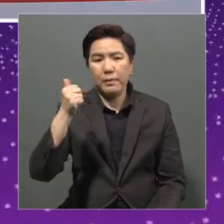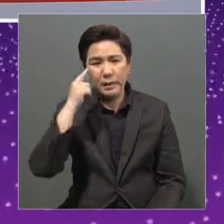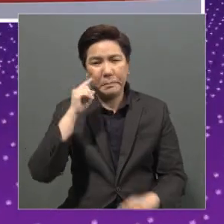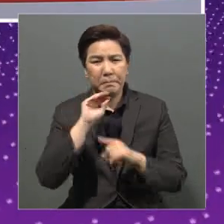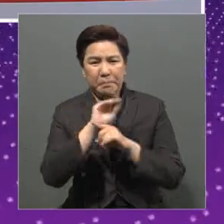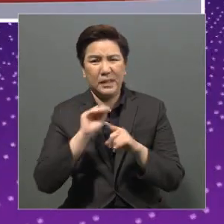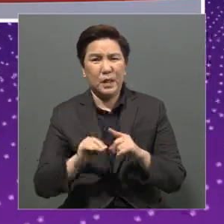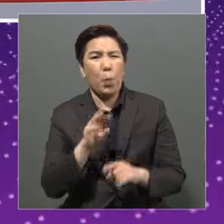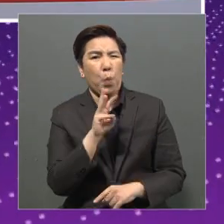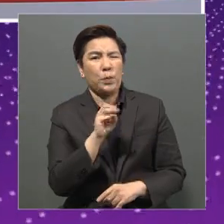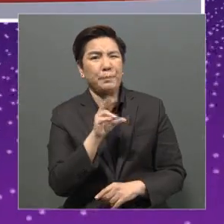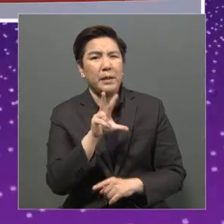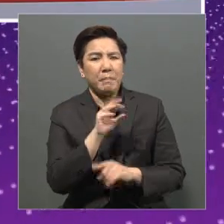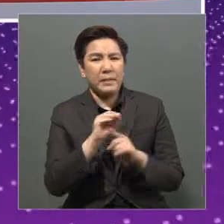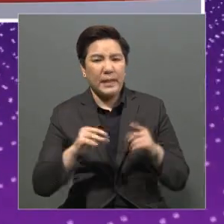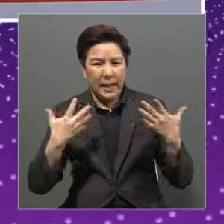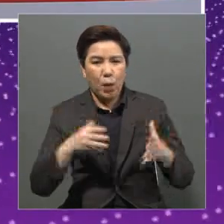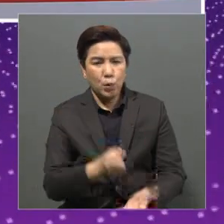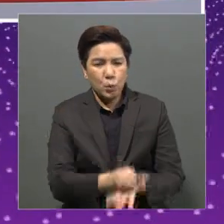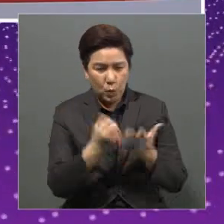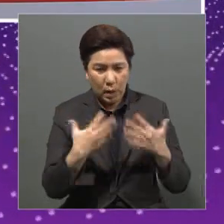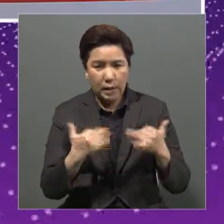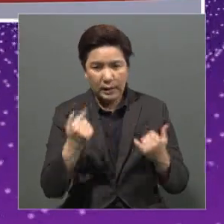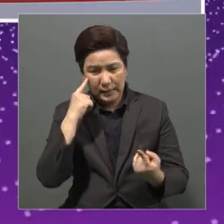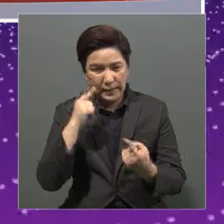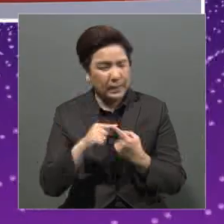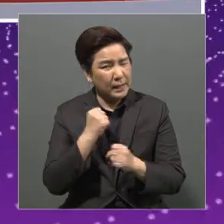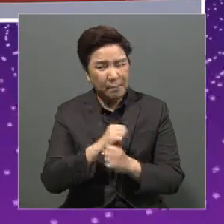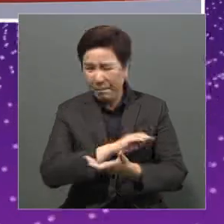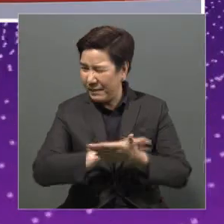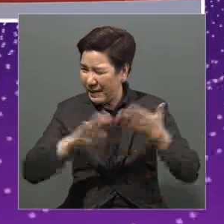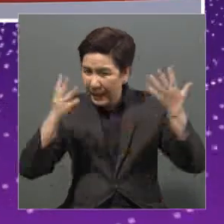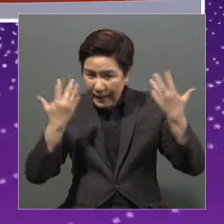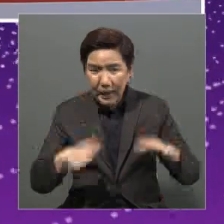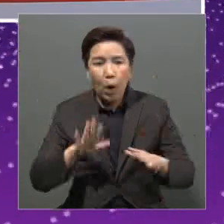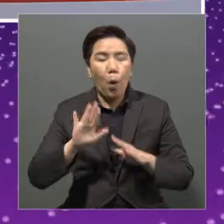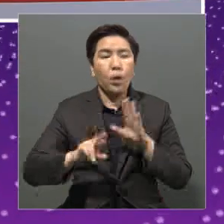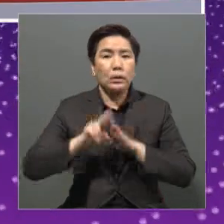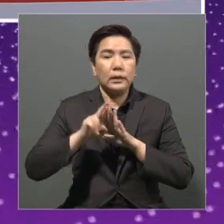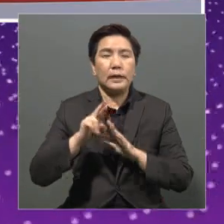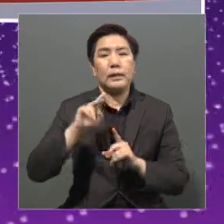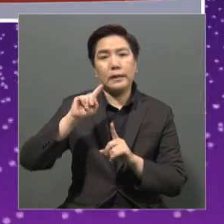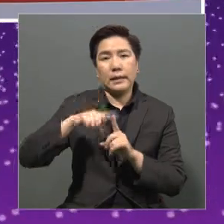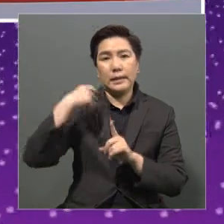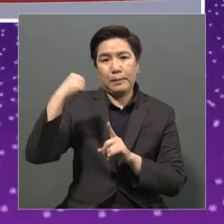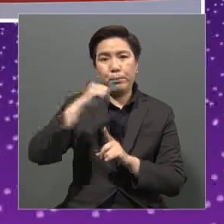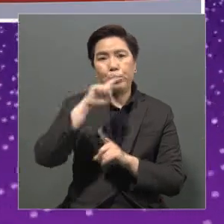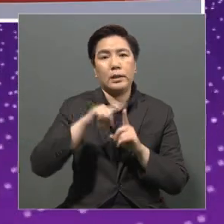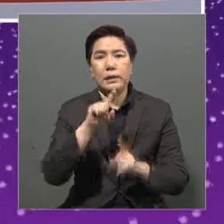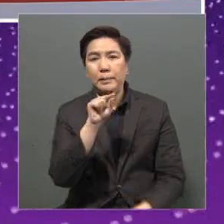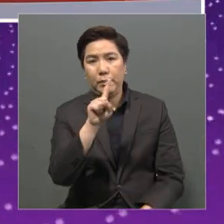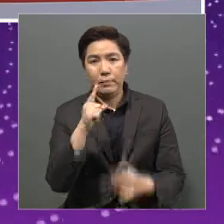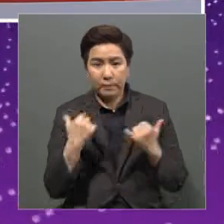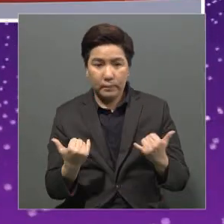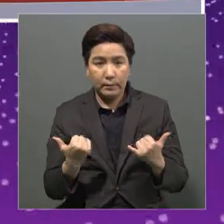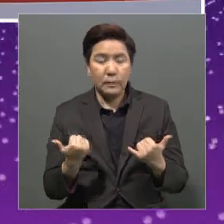ราวๆ 63%กว่าๆนะครับคาดว่าจะแล้วเสร็จทั้งหมดเนี่ยนะครับ 21ตุลาคมนี้ขณะที่